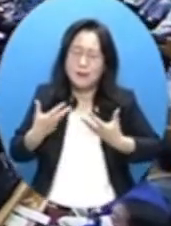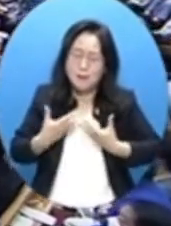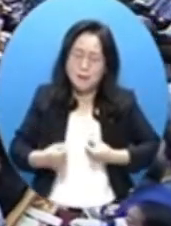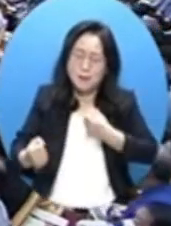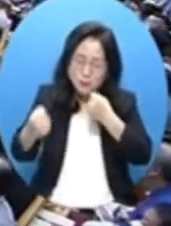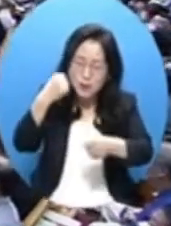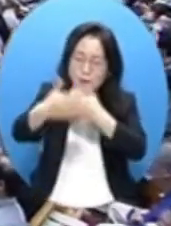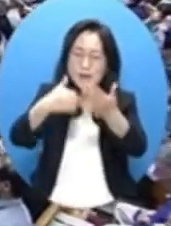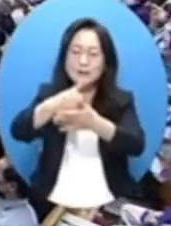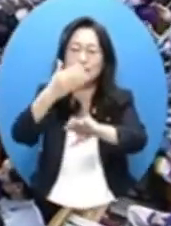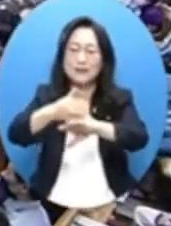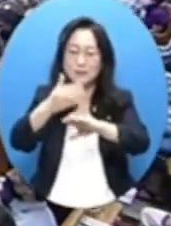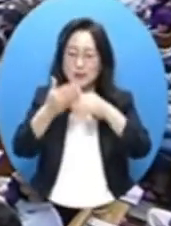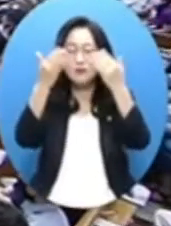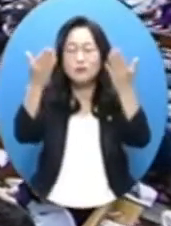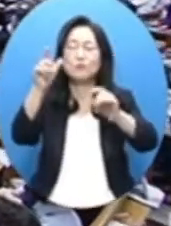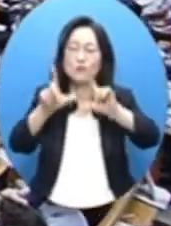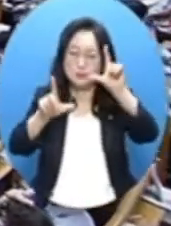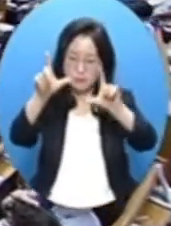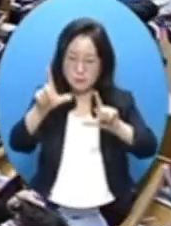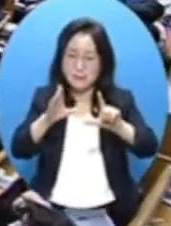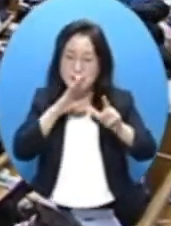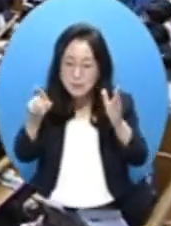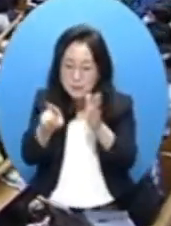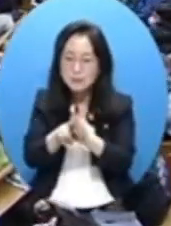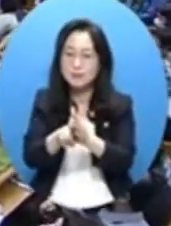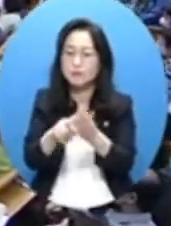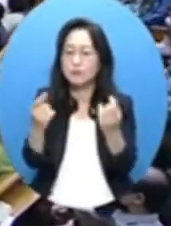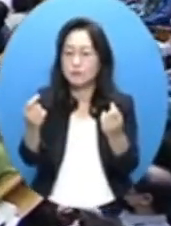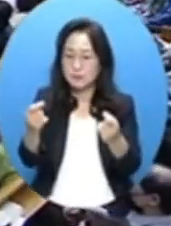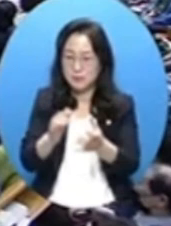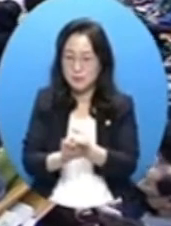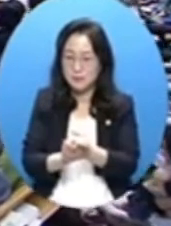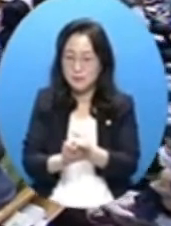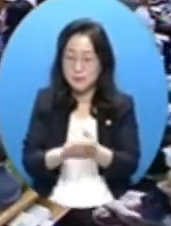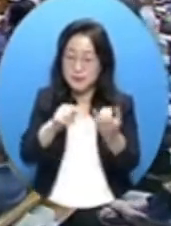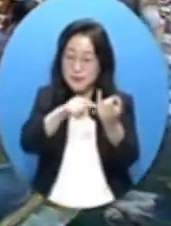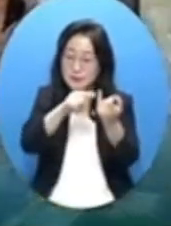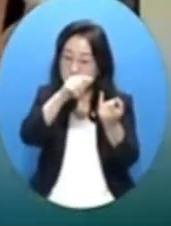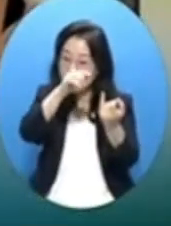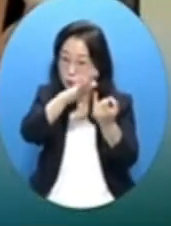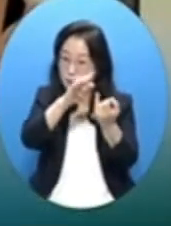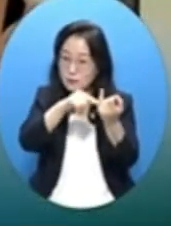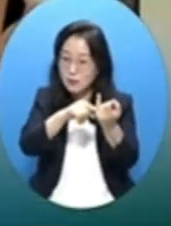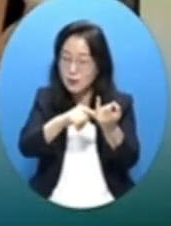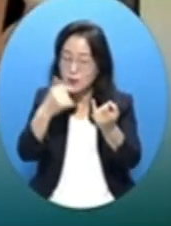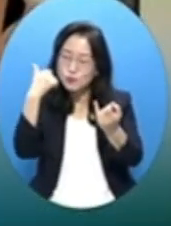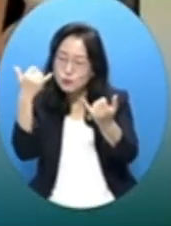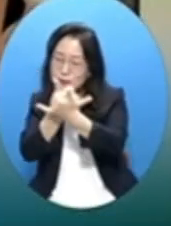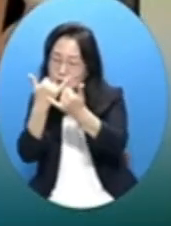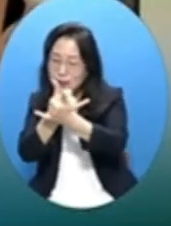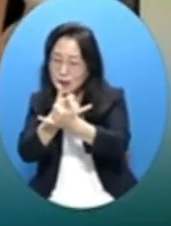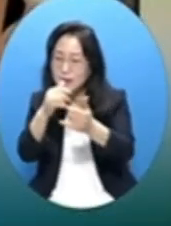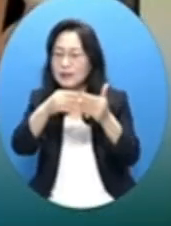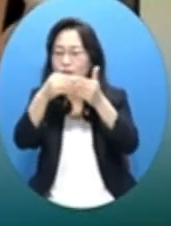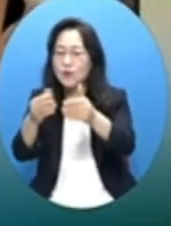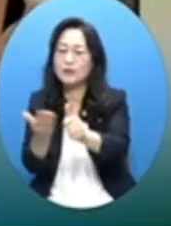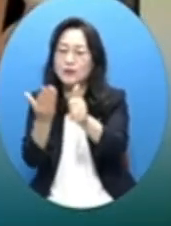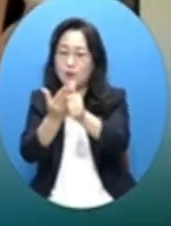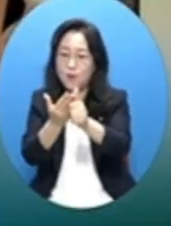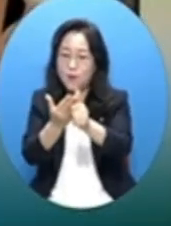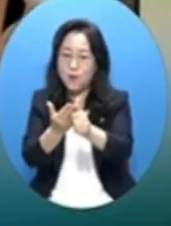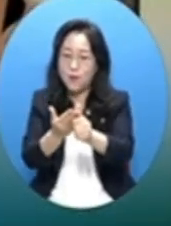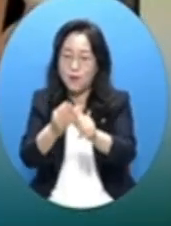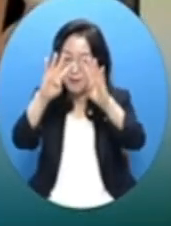하나님께 감사를 드렸습니다. 이것이 믿음입니다. 세실리아는 친척집에 입양되어 대학을 졸업하고 지금 결혼하여 잘